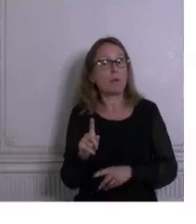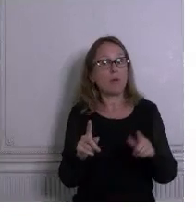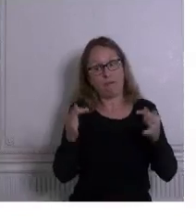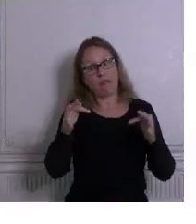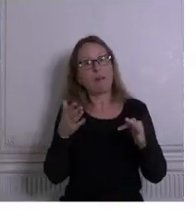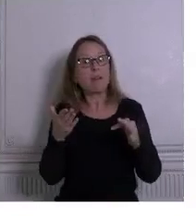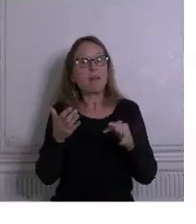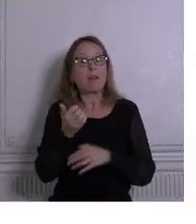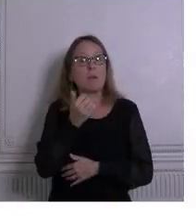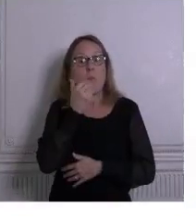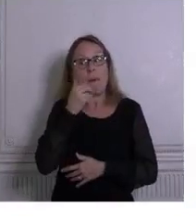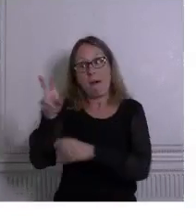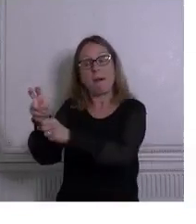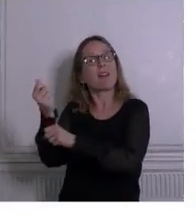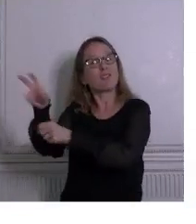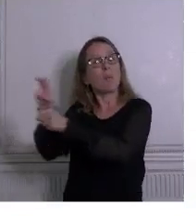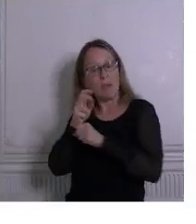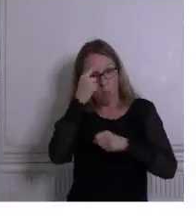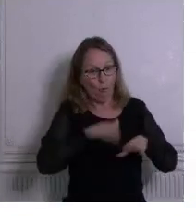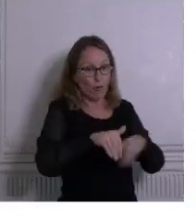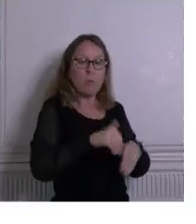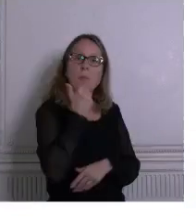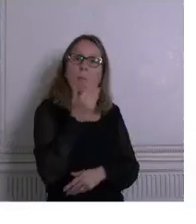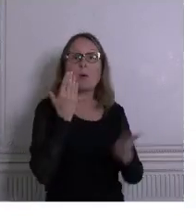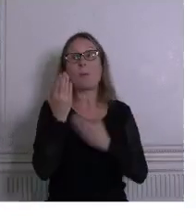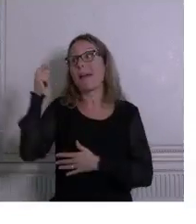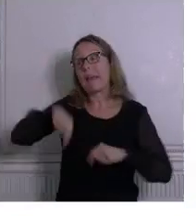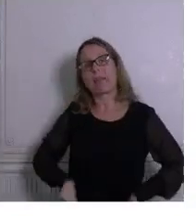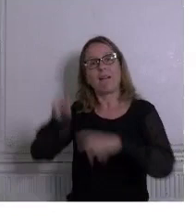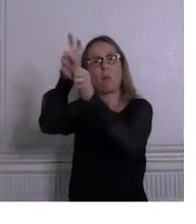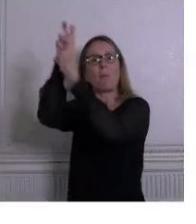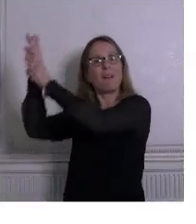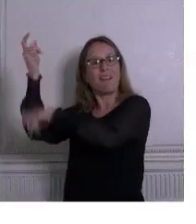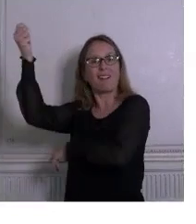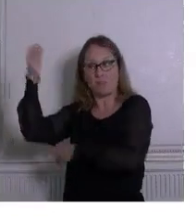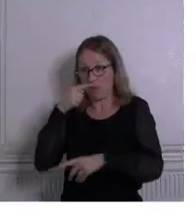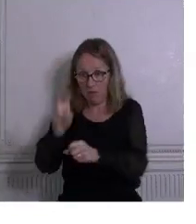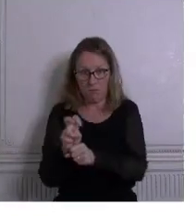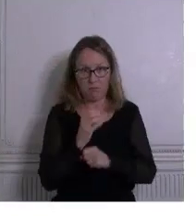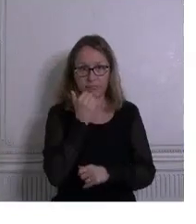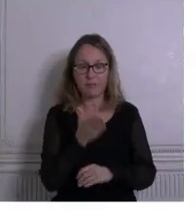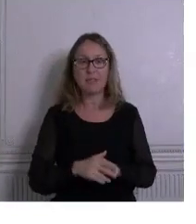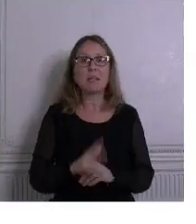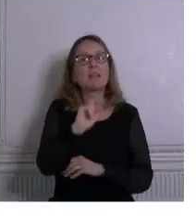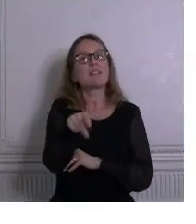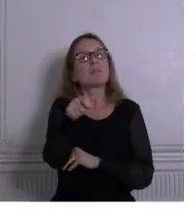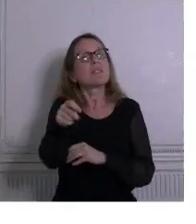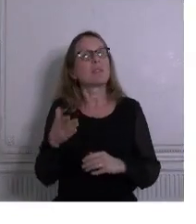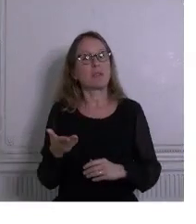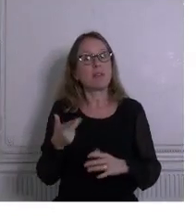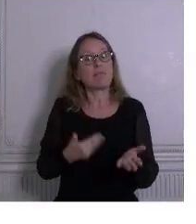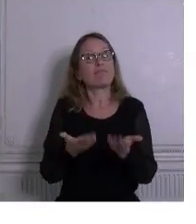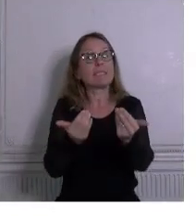donc ça, vous le savez, les réseaux de chaleur, c'est de la compétence exclusive de Bordeaux Métropole, pour laquelle nous avons eu beaucoup de réunions, et pour lesquelles